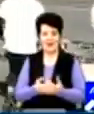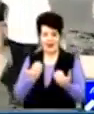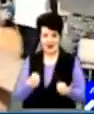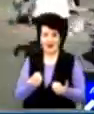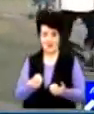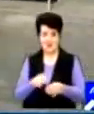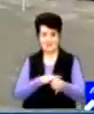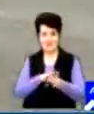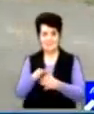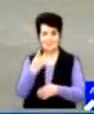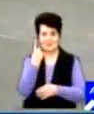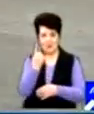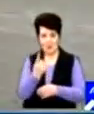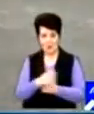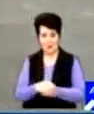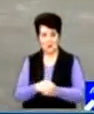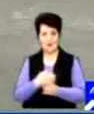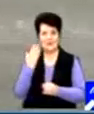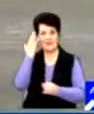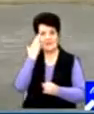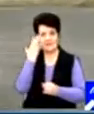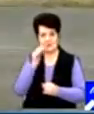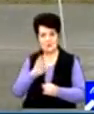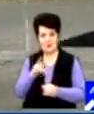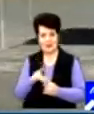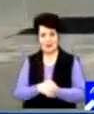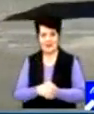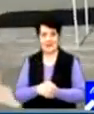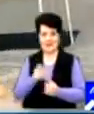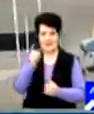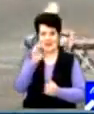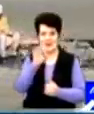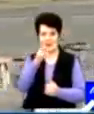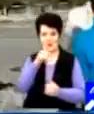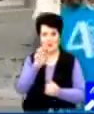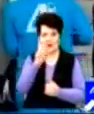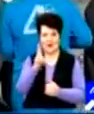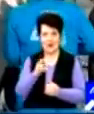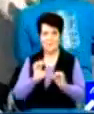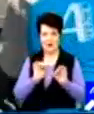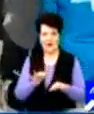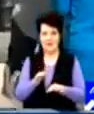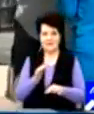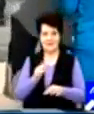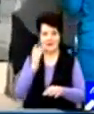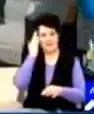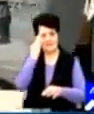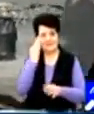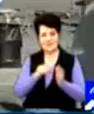Acum se îndeplinește unul din visuri, un hot dog la care practic am visat 6